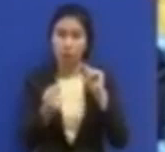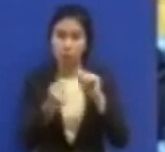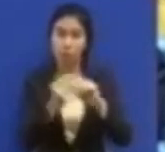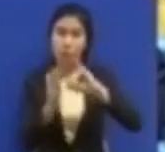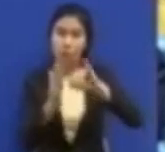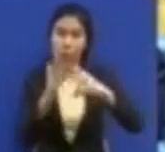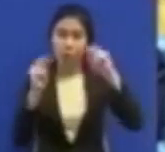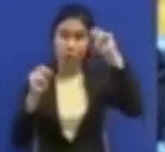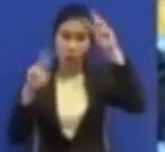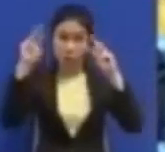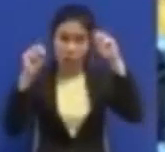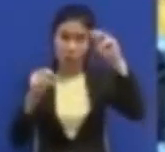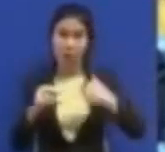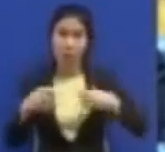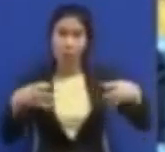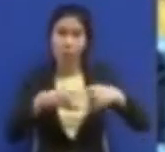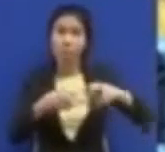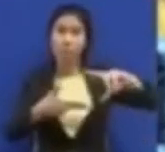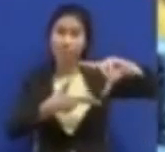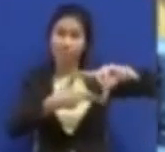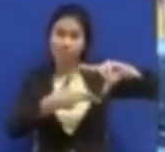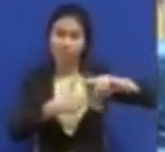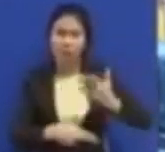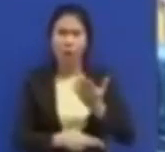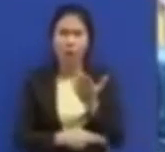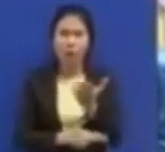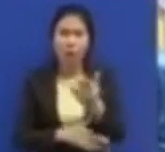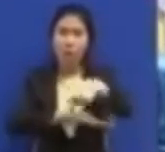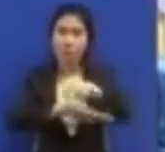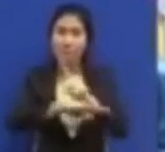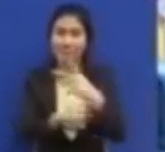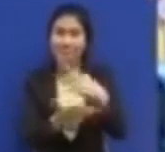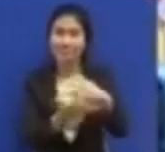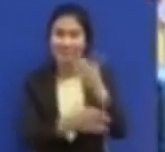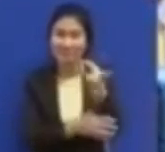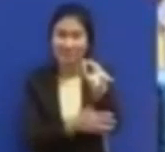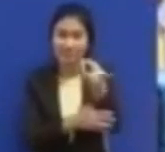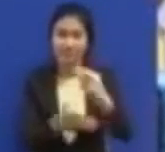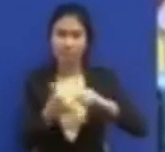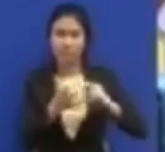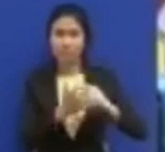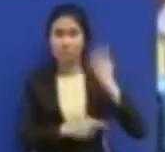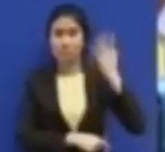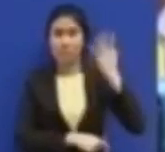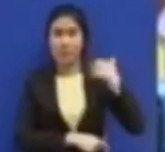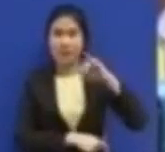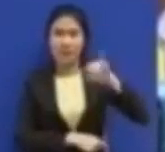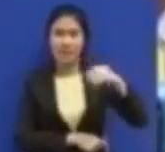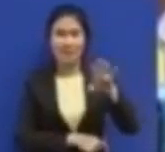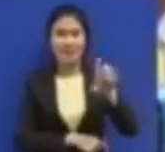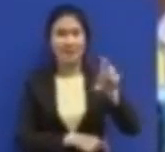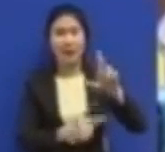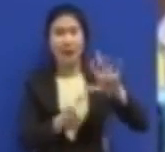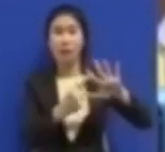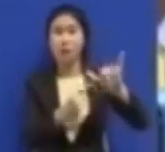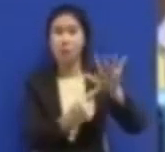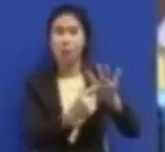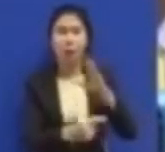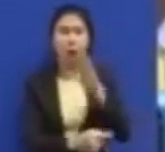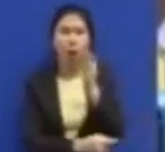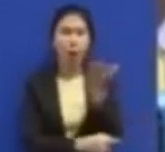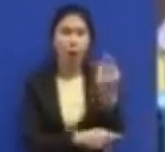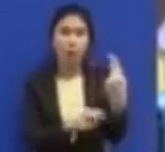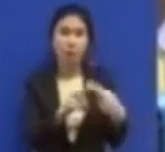านขออนุญาตท่านประธานนิดนะครับท่านจิรยุห่วงทรัพย์ขออนุญาตที่เอ่ยนามได้พูดเสียด